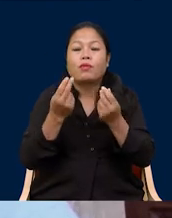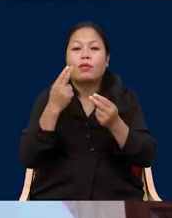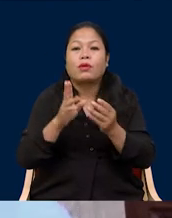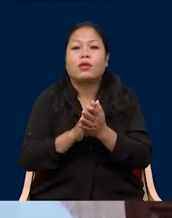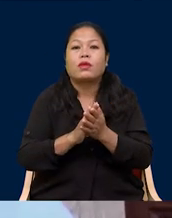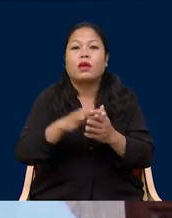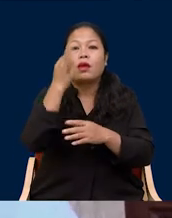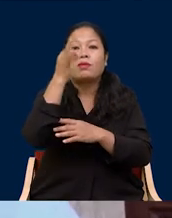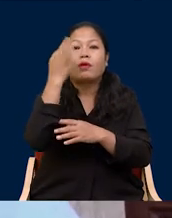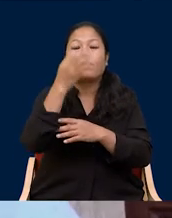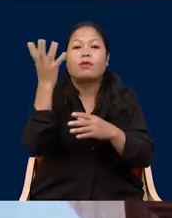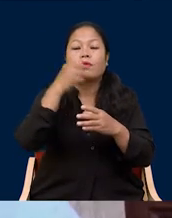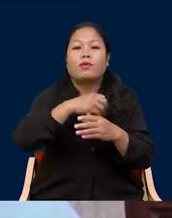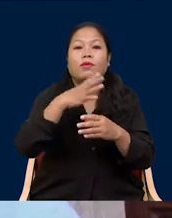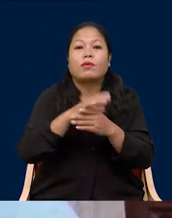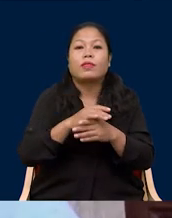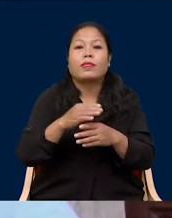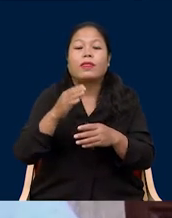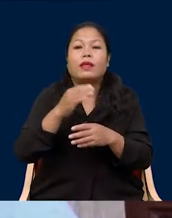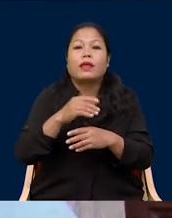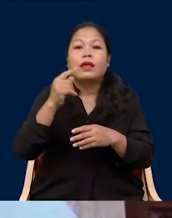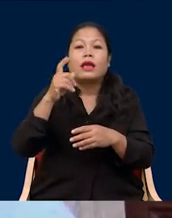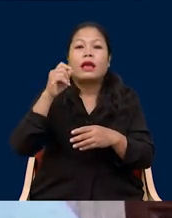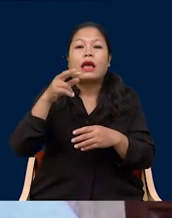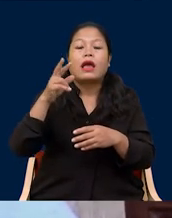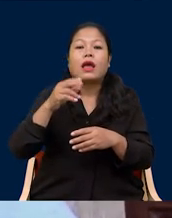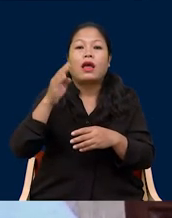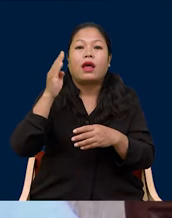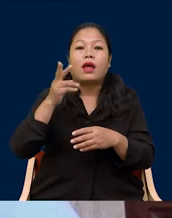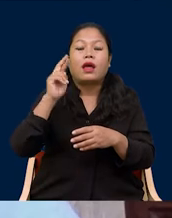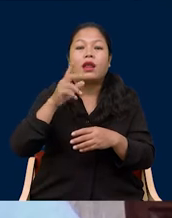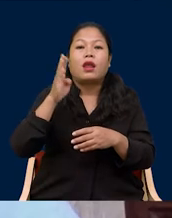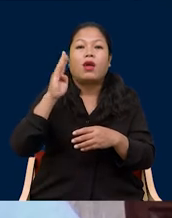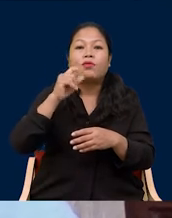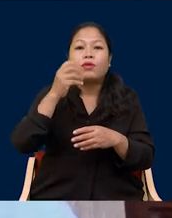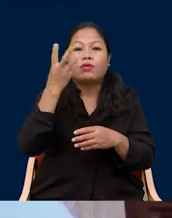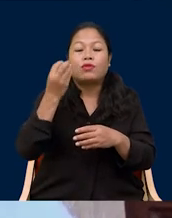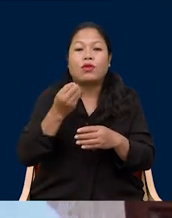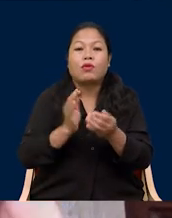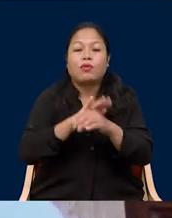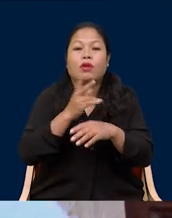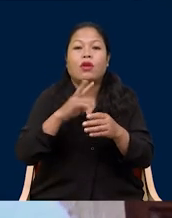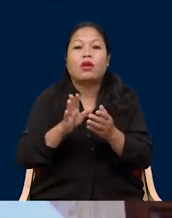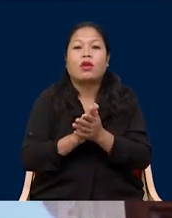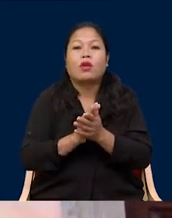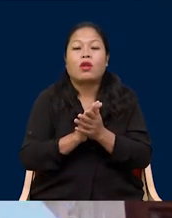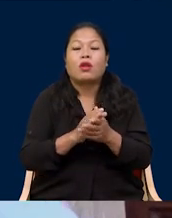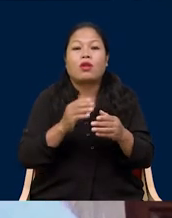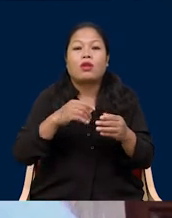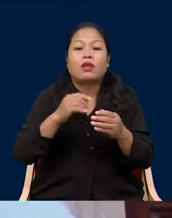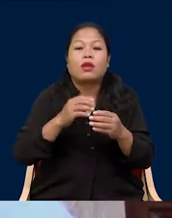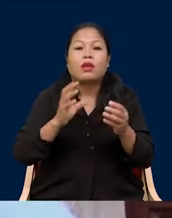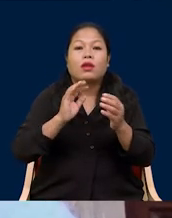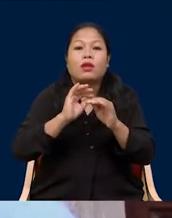अवस्थामा रह्यो भने चाहिँ वायुमण्डलबाट चाहिँ कार्बन चाहिँ संचितीकरण अथवा शोष्ने क्रम चाहिँ घट्दै जान्छ र यसले चाहिँ औसत रूपमा